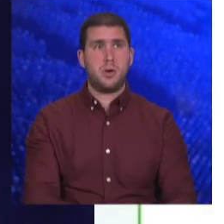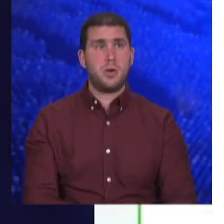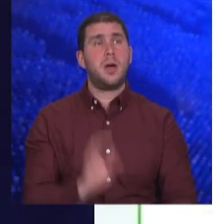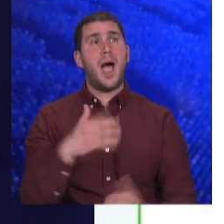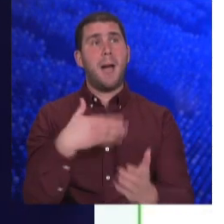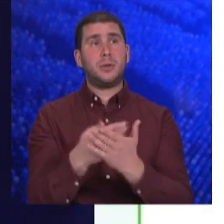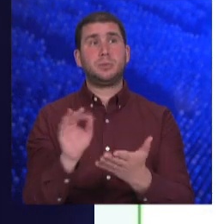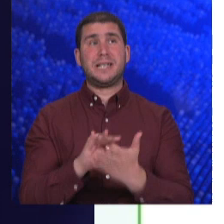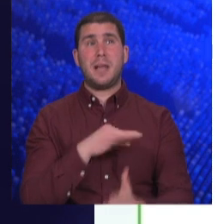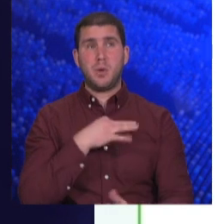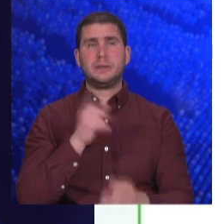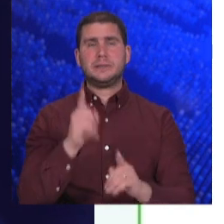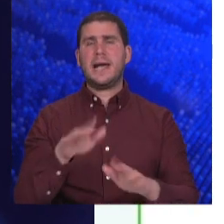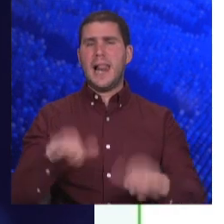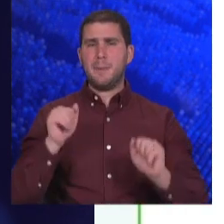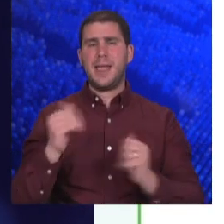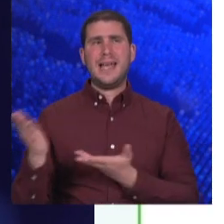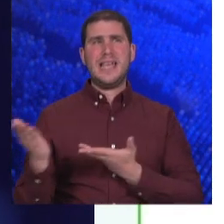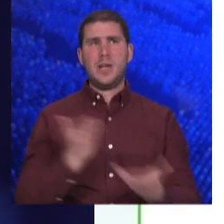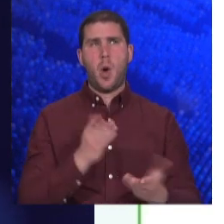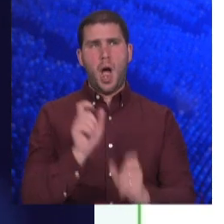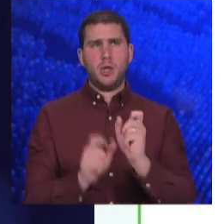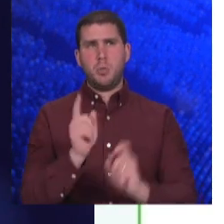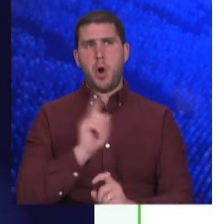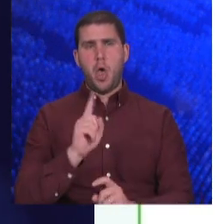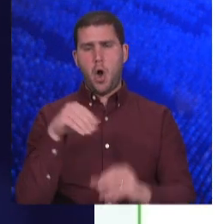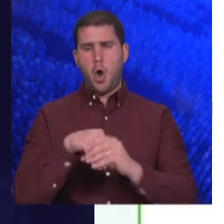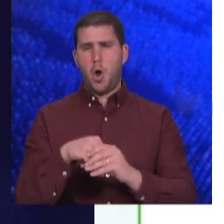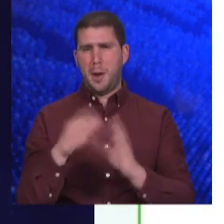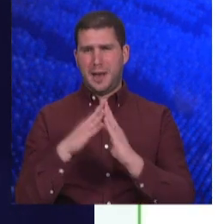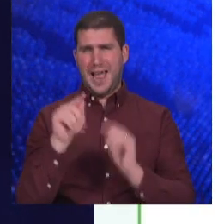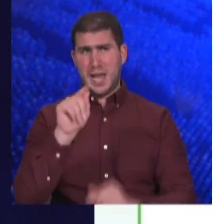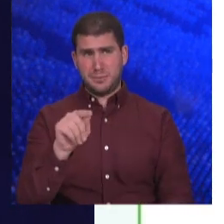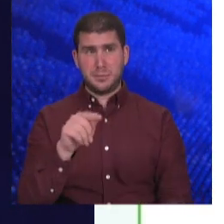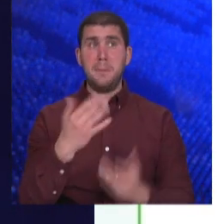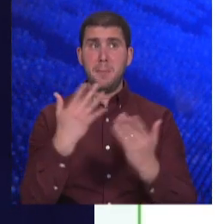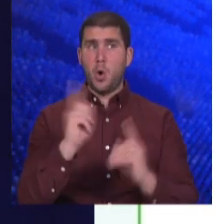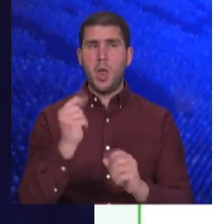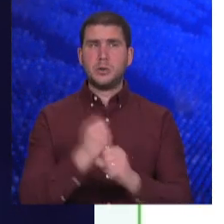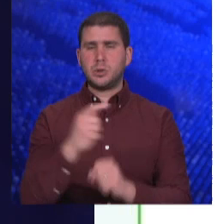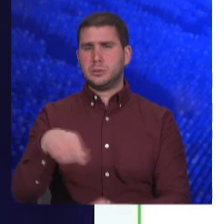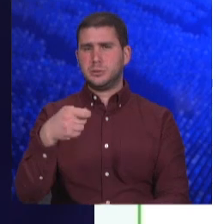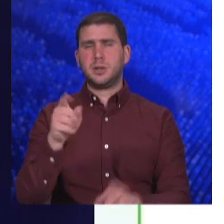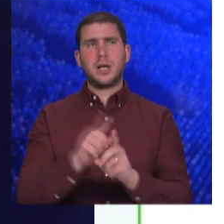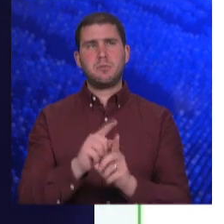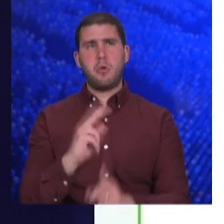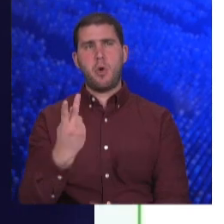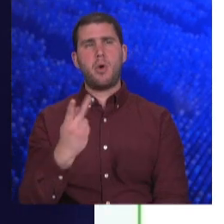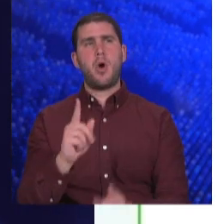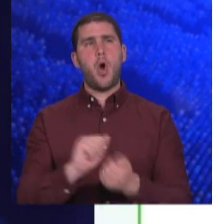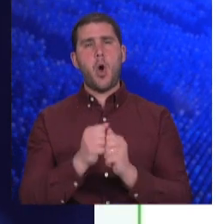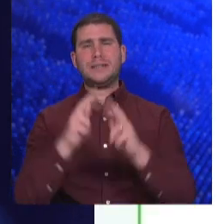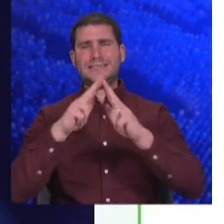משרד הבריאות, יש להימנע מאירוח אנשים שאינם בני הבית, ובוודאי שלא לעשות השכרת משנה, סאבלט.